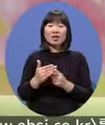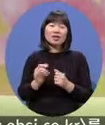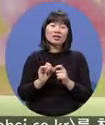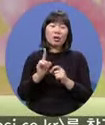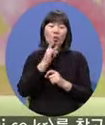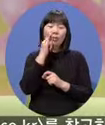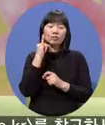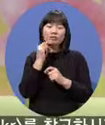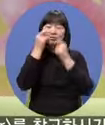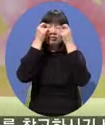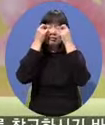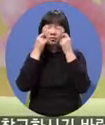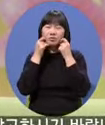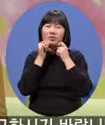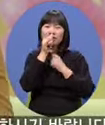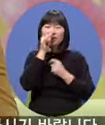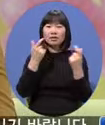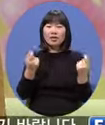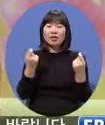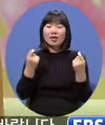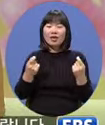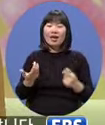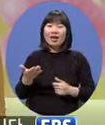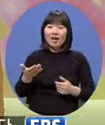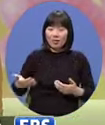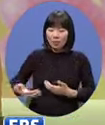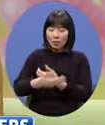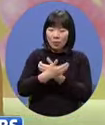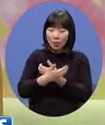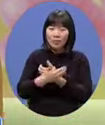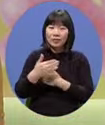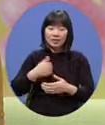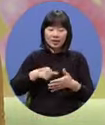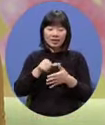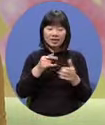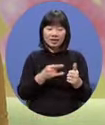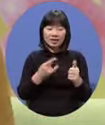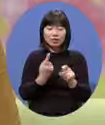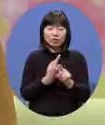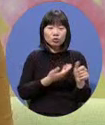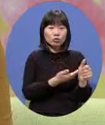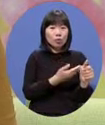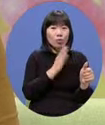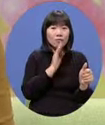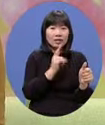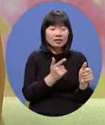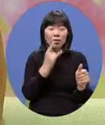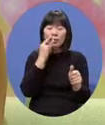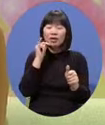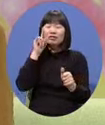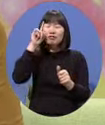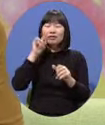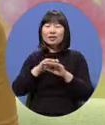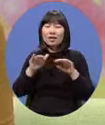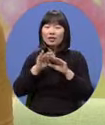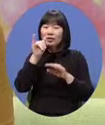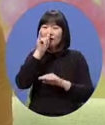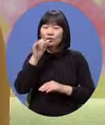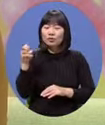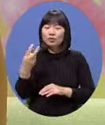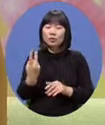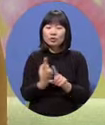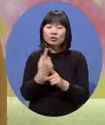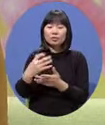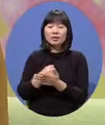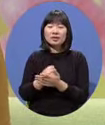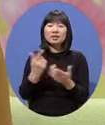다 눈물을 흘렸을 거예요. 근데 그 포옹이라는 게 아이한테만 치유가 되는 게 아니라 엄마도 스트레스도 그렇죠. 해소되고 또